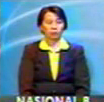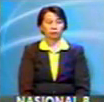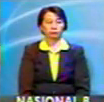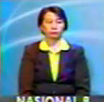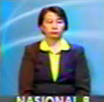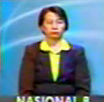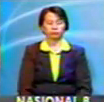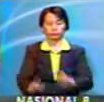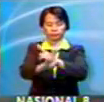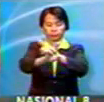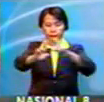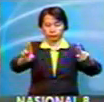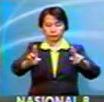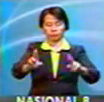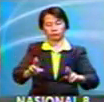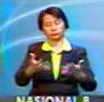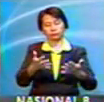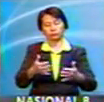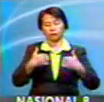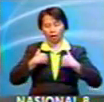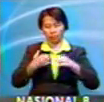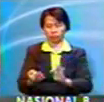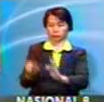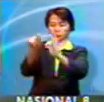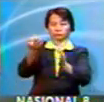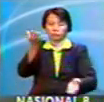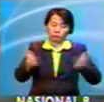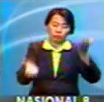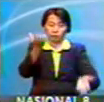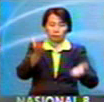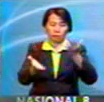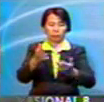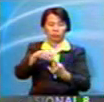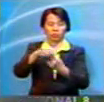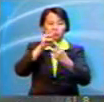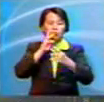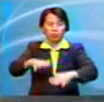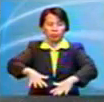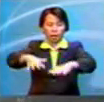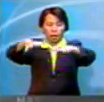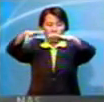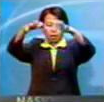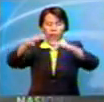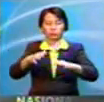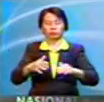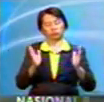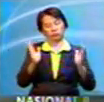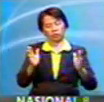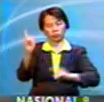Dan antara persiapan rapi yang diambil termasuk menghadapi sebarang kemungkinan terutama banjir sepanjang tempoh